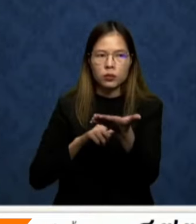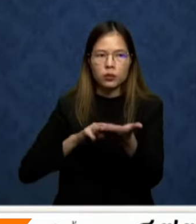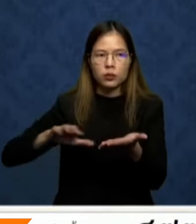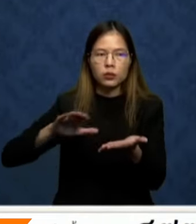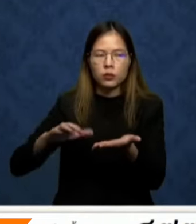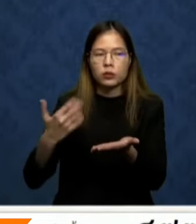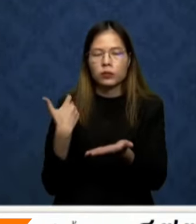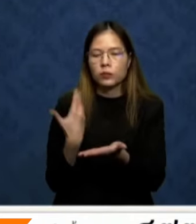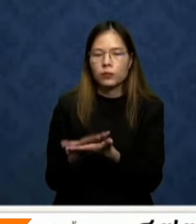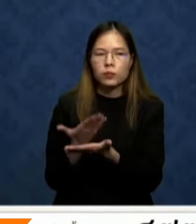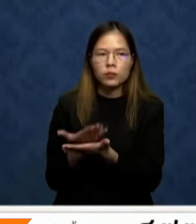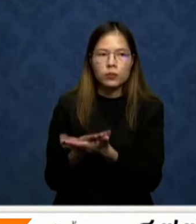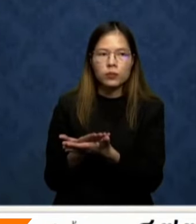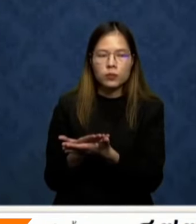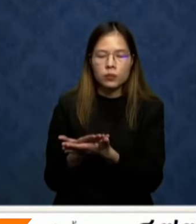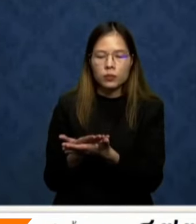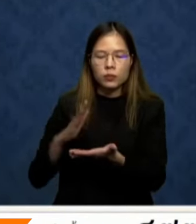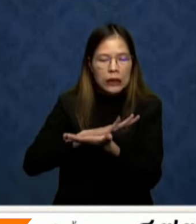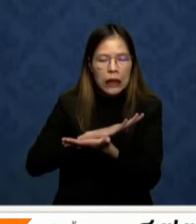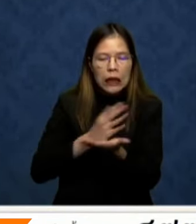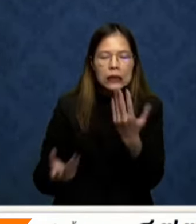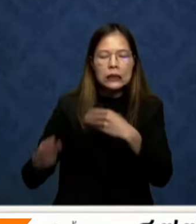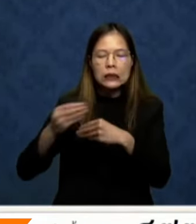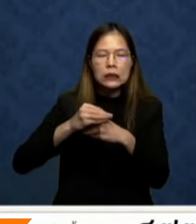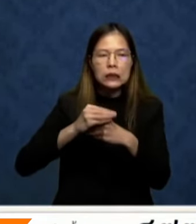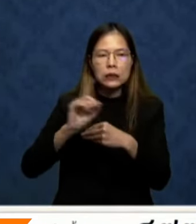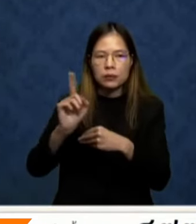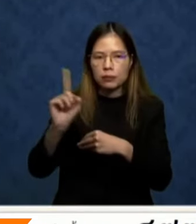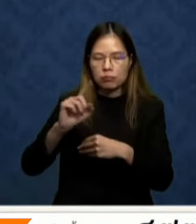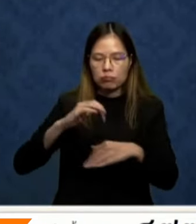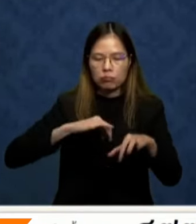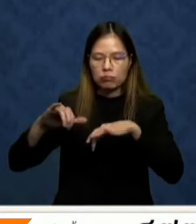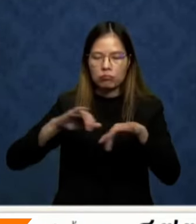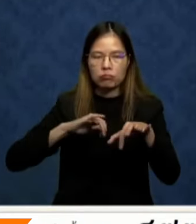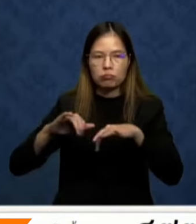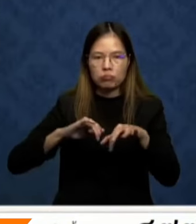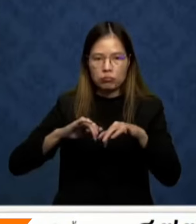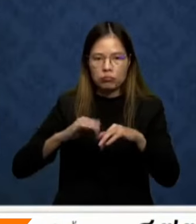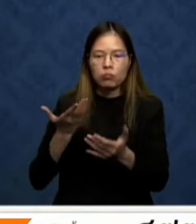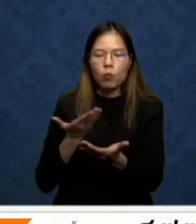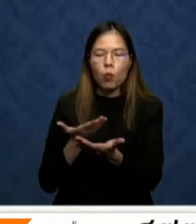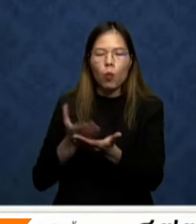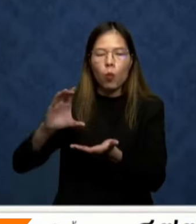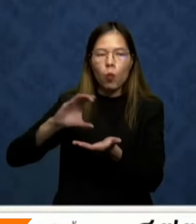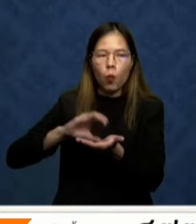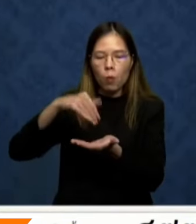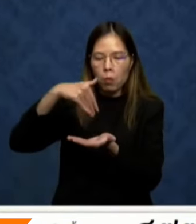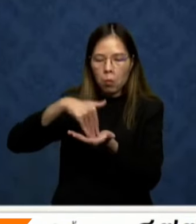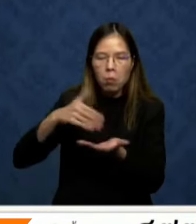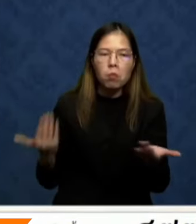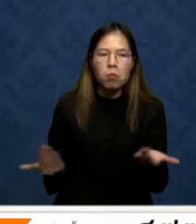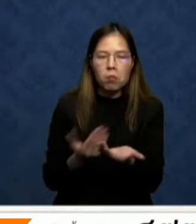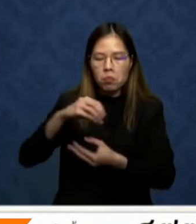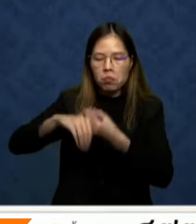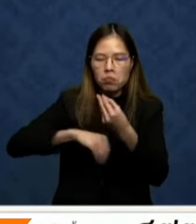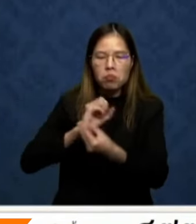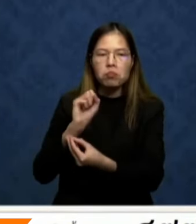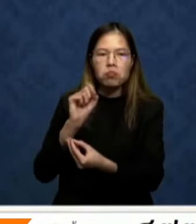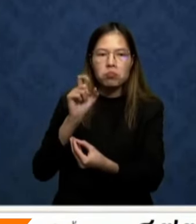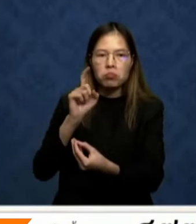าณที่เป็นเอกสารชี้แจงเพิ่มเติมในการจัดสัดส่วนของงบกลางกระตุ้นเศรษฐกิจตามร่างบัญญัติงบประมาณรายจ่